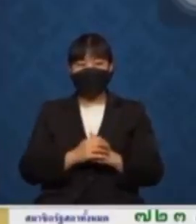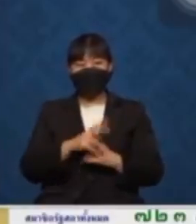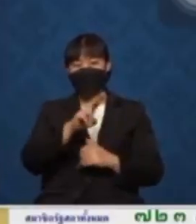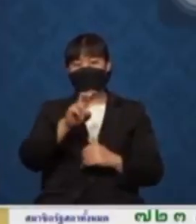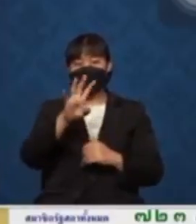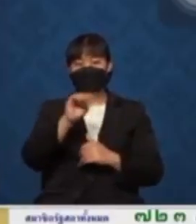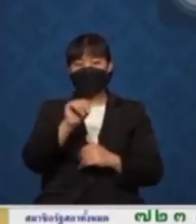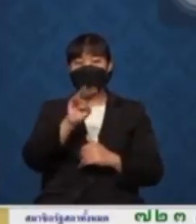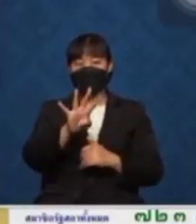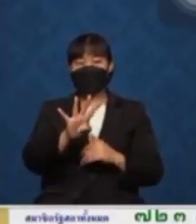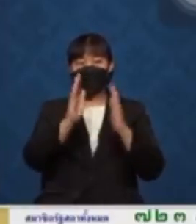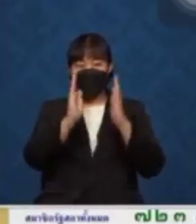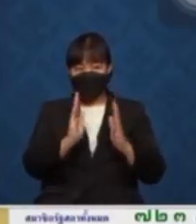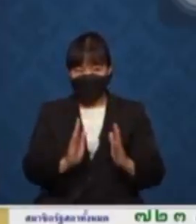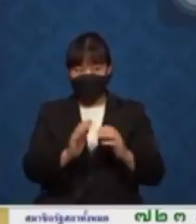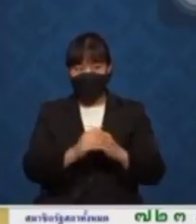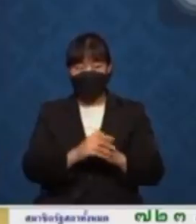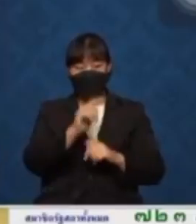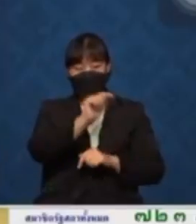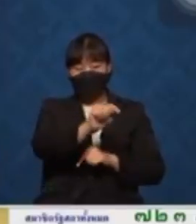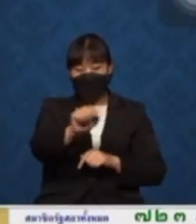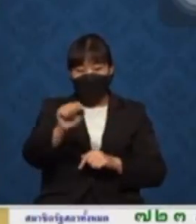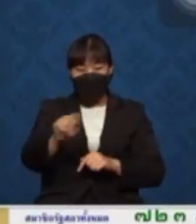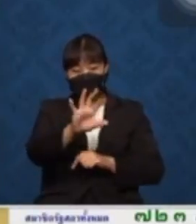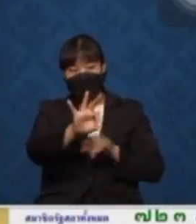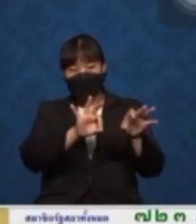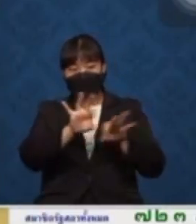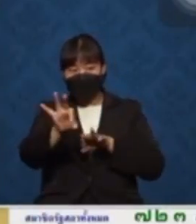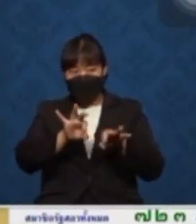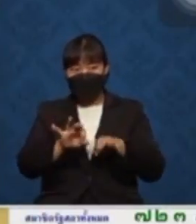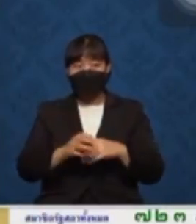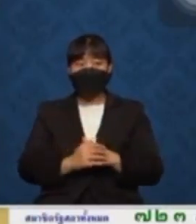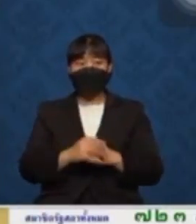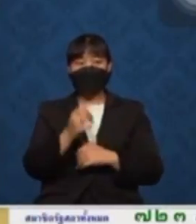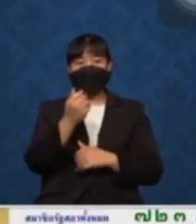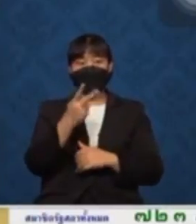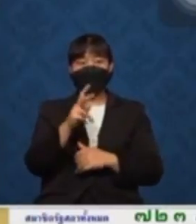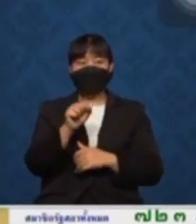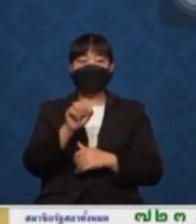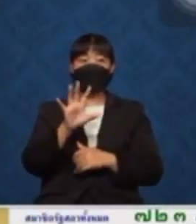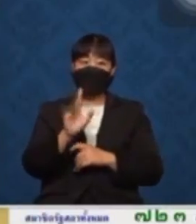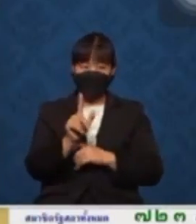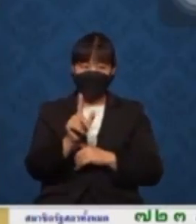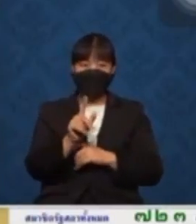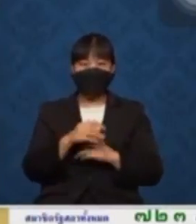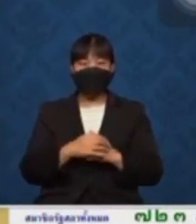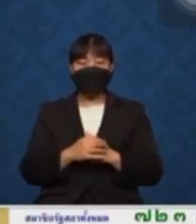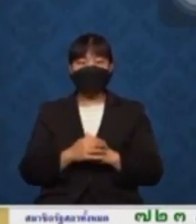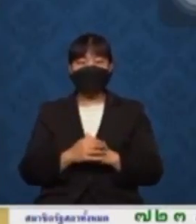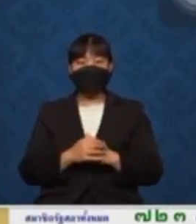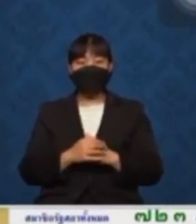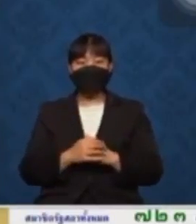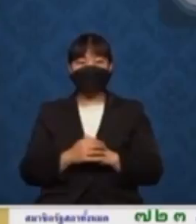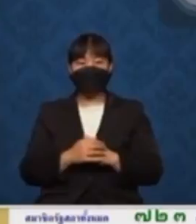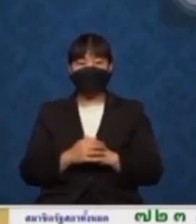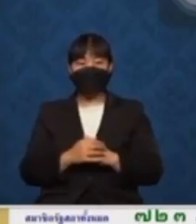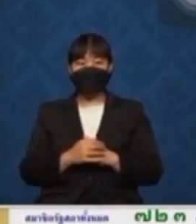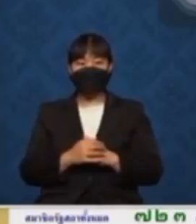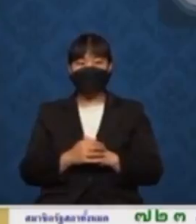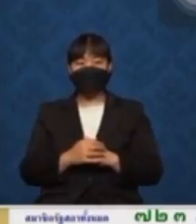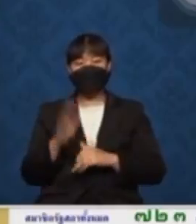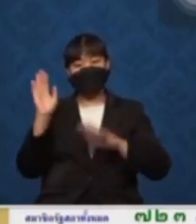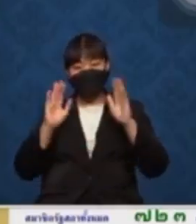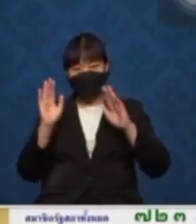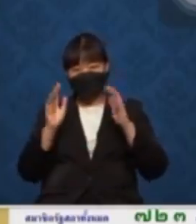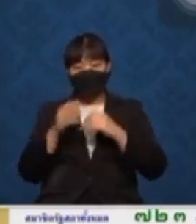ในวุฒิสภาที่มาจากการจิ้มเลือกไม่โดยตรงก็โดยอ้อมจากคสช.เพื่อให้เข้ามาในสภานี้แล้วโหวตให้หัวหน้าคสช.ก